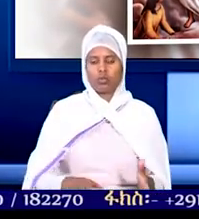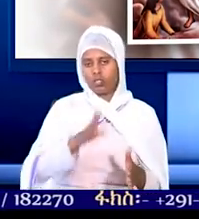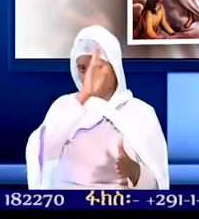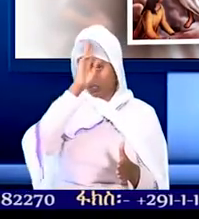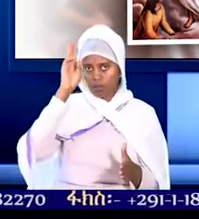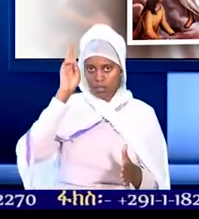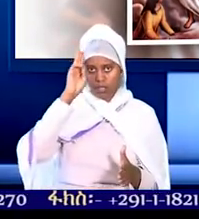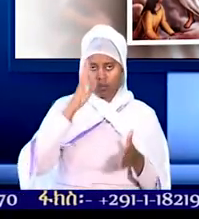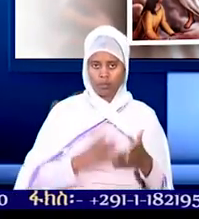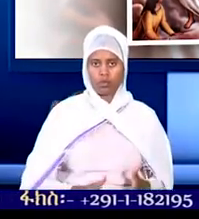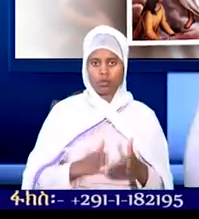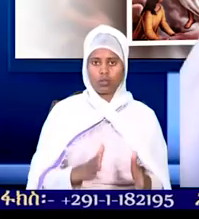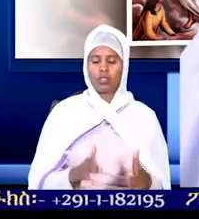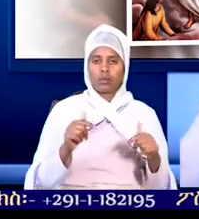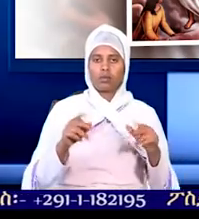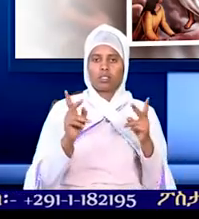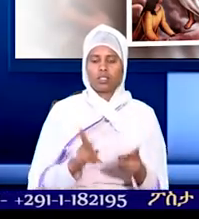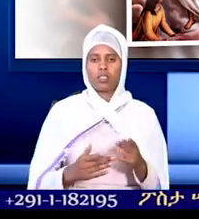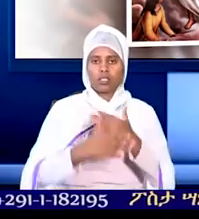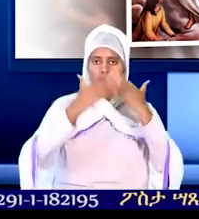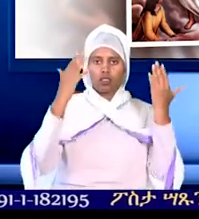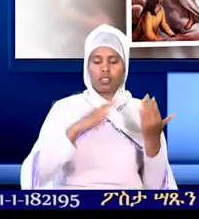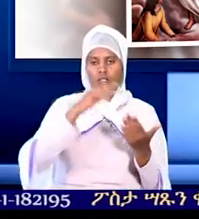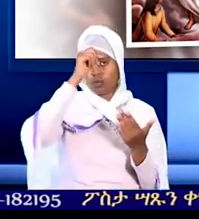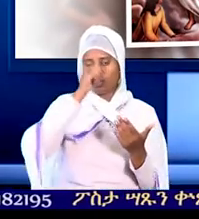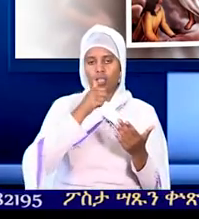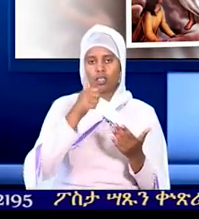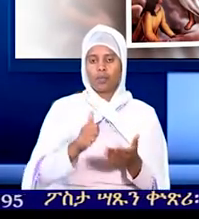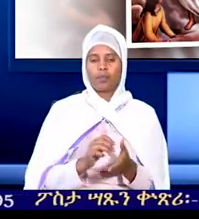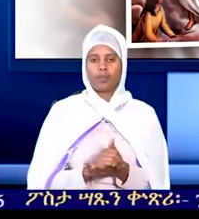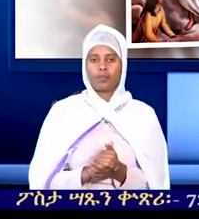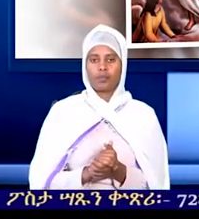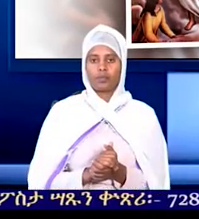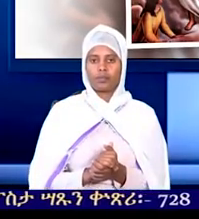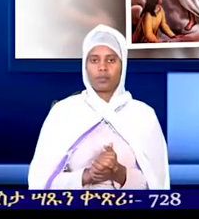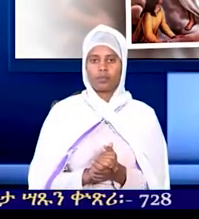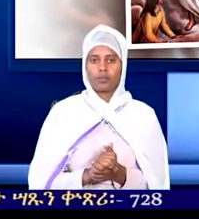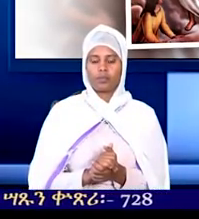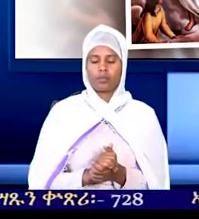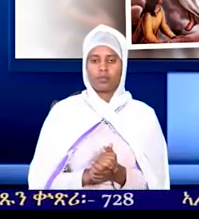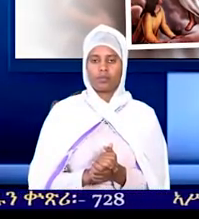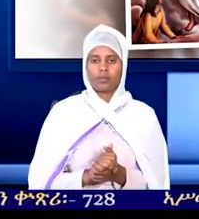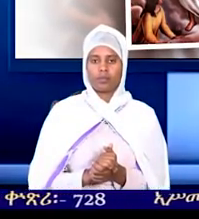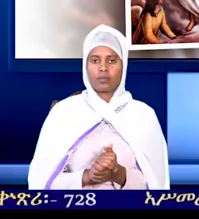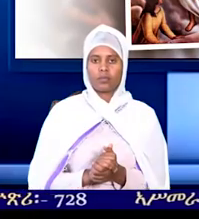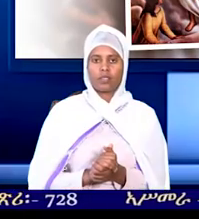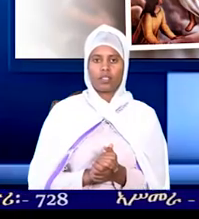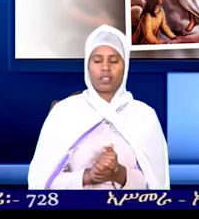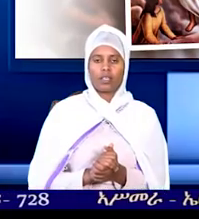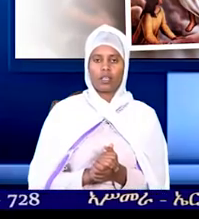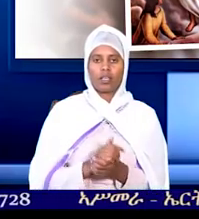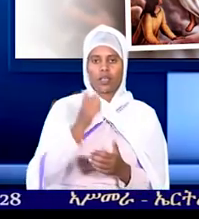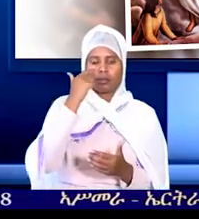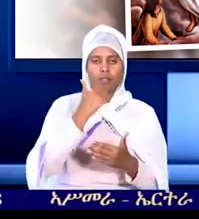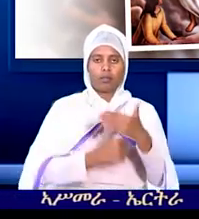ካብ ቅድስቲ ድንግል ማርያም በጀኩ እየለን ከምዝበለ ኣብዚ ድማ ክገልፅ ከሎ ነቦና ኣዳም